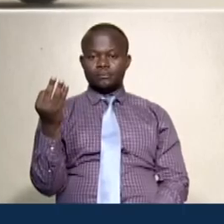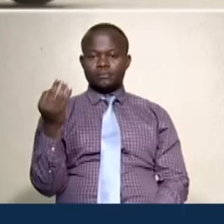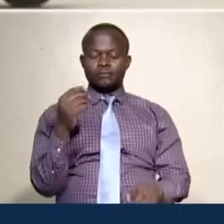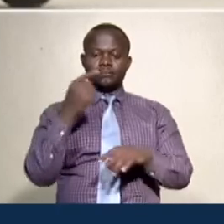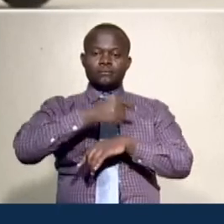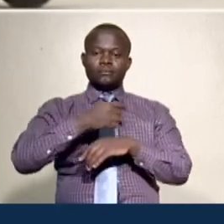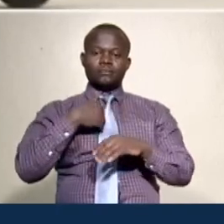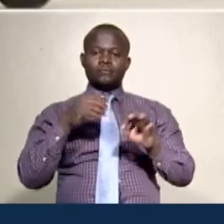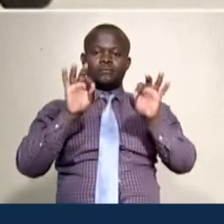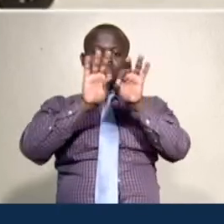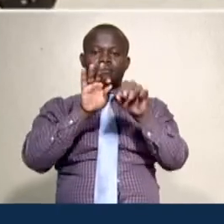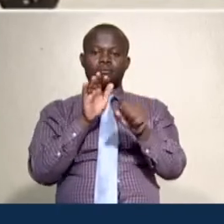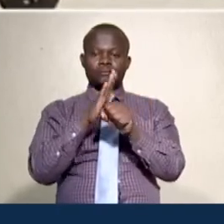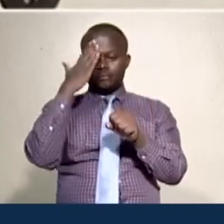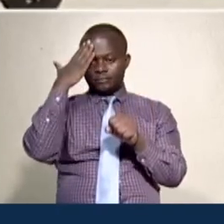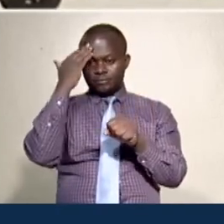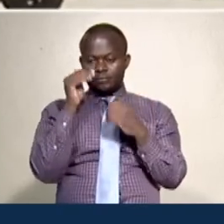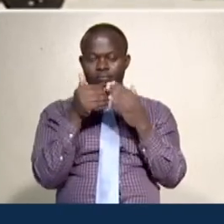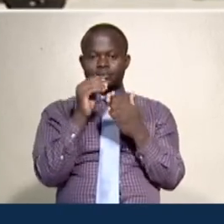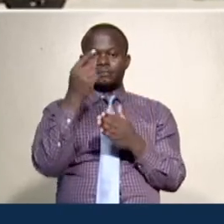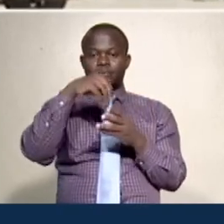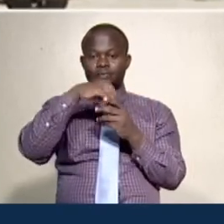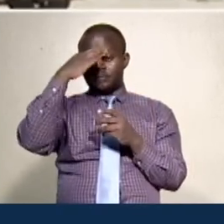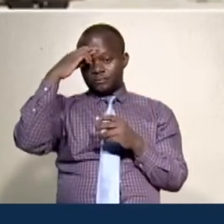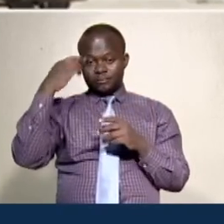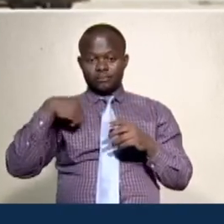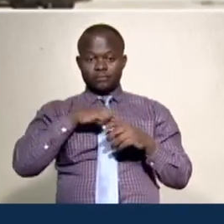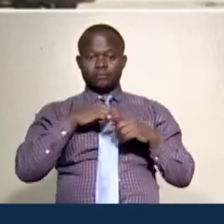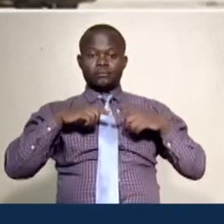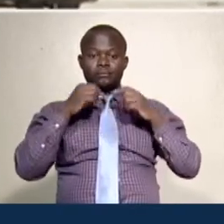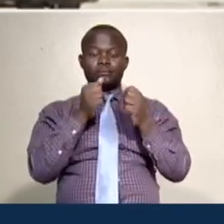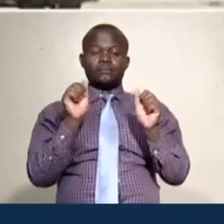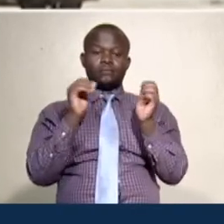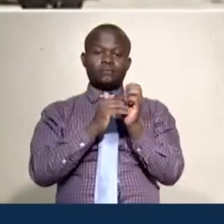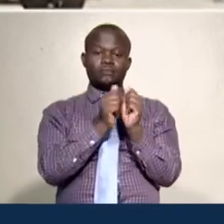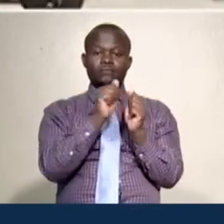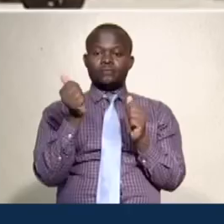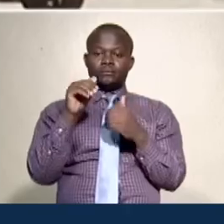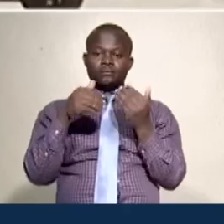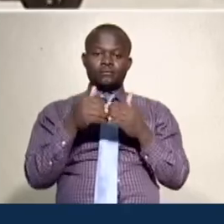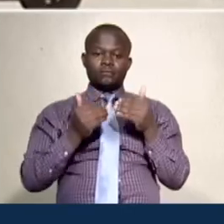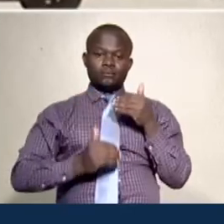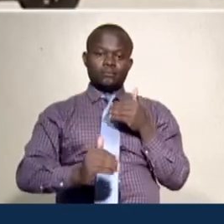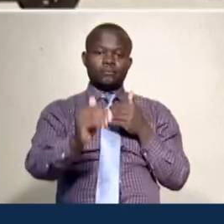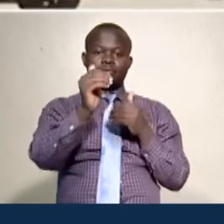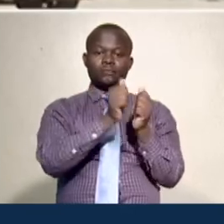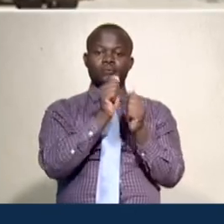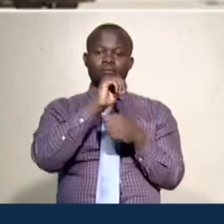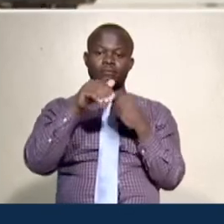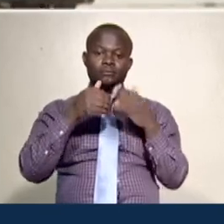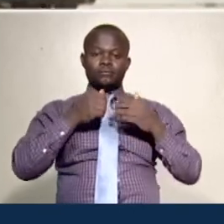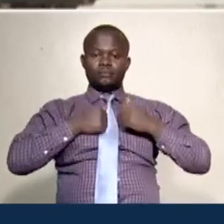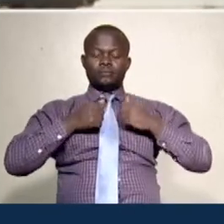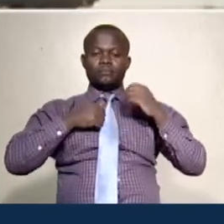agaciro gakomeye cyane kuko ni imwe mu mpamvu turiho abarokotse ndetse n'abandi bose bazadukurukira n'abandi bose abanyarwanda